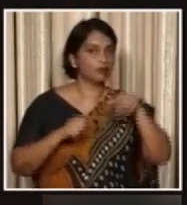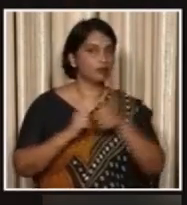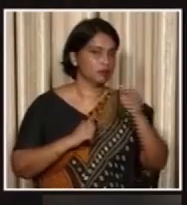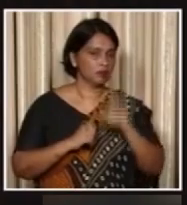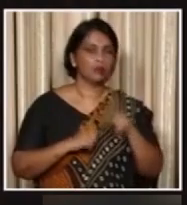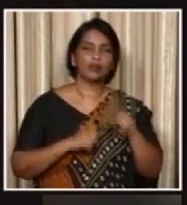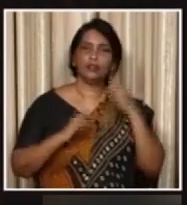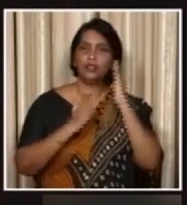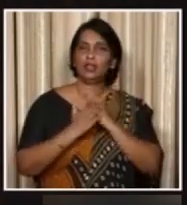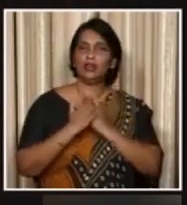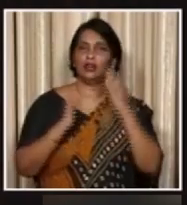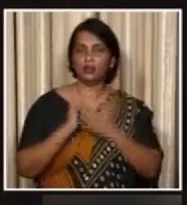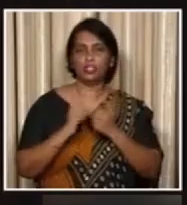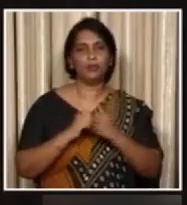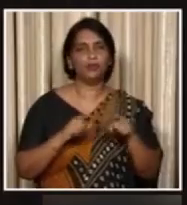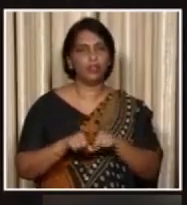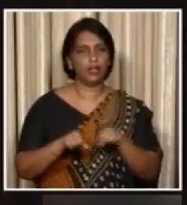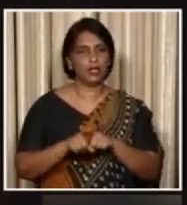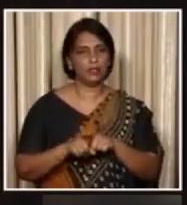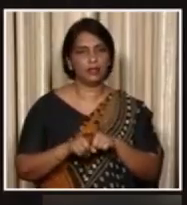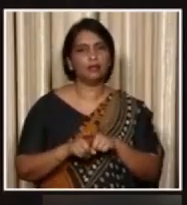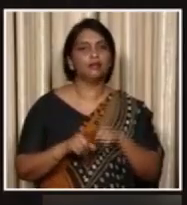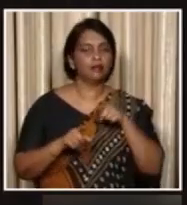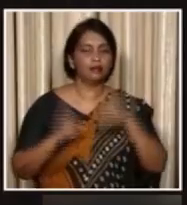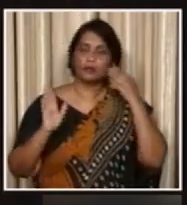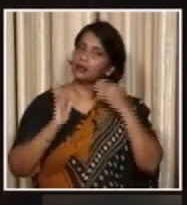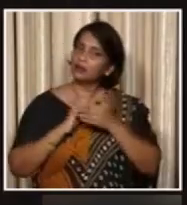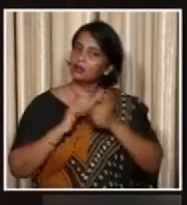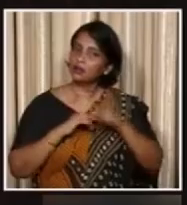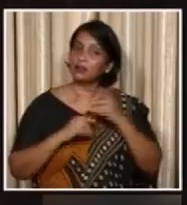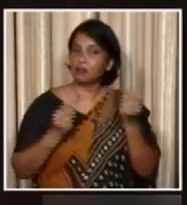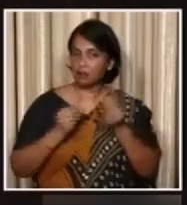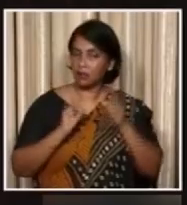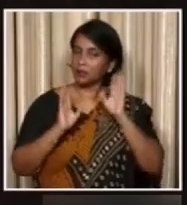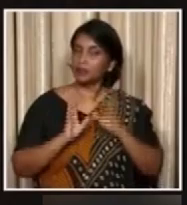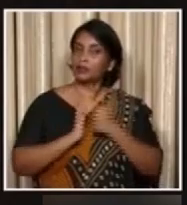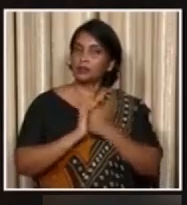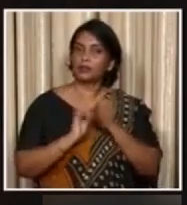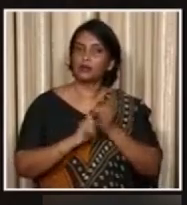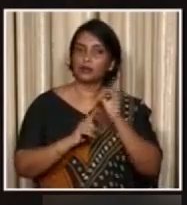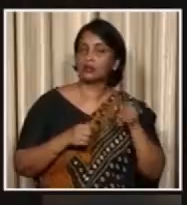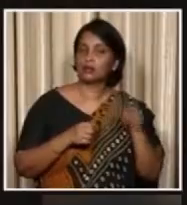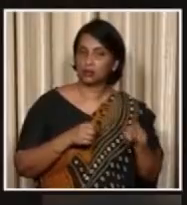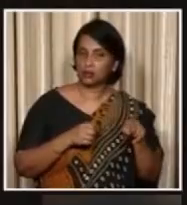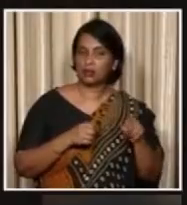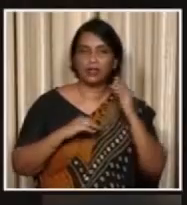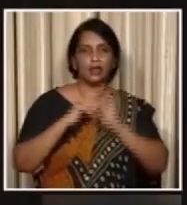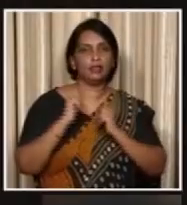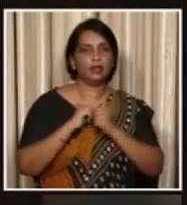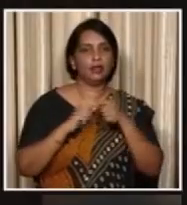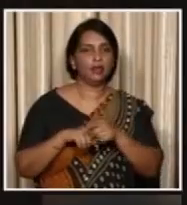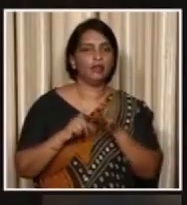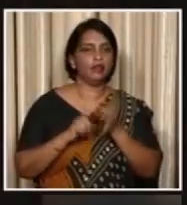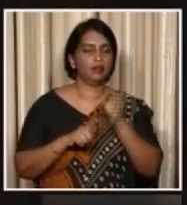තියෙනවා. හැබැයි අපි රටක් විදියට තාම මේ සම්බන්ධයෙන් අවධානය යොමු කළා මදි. නමුත් අතිගරු ජනාධිපතිතුමාට ස්තුතිවන්ත වෙනවා. ජනාධිපති